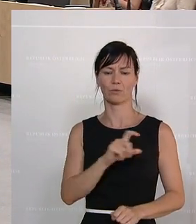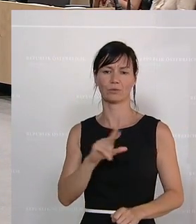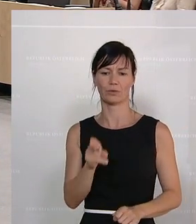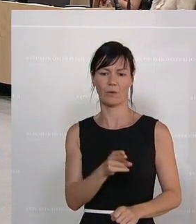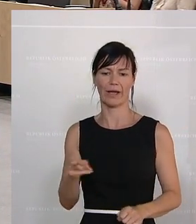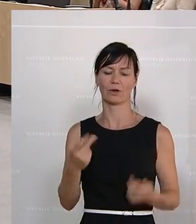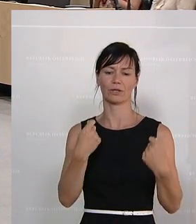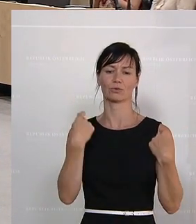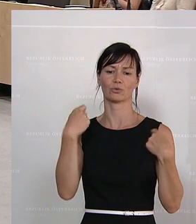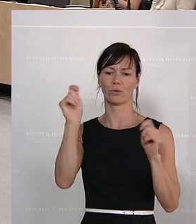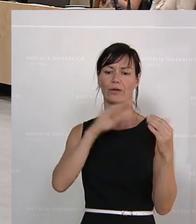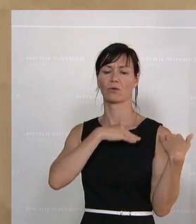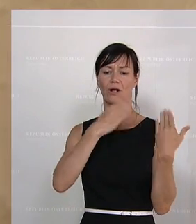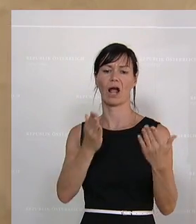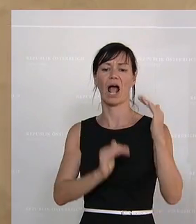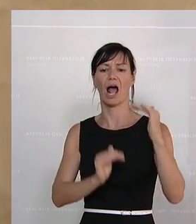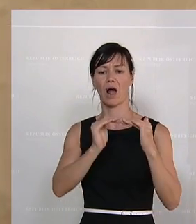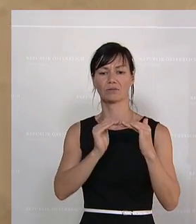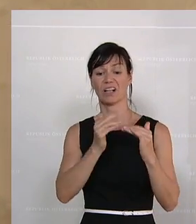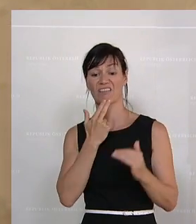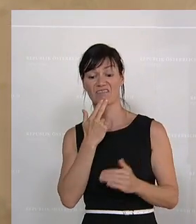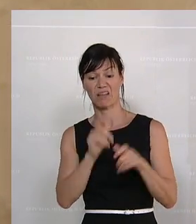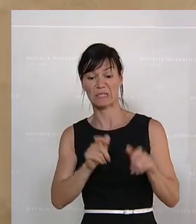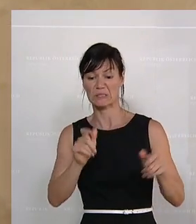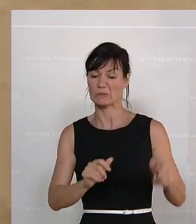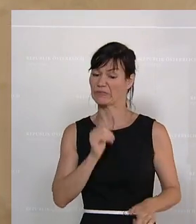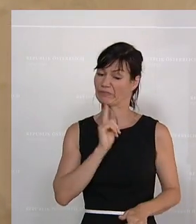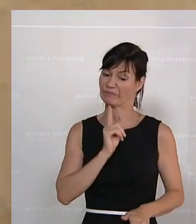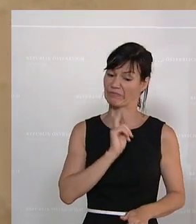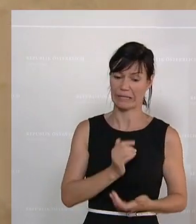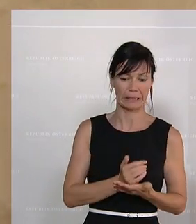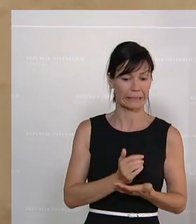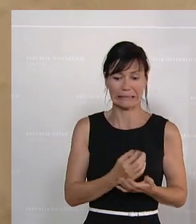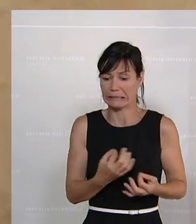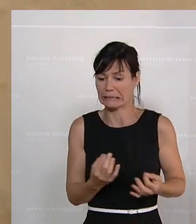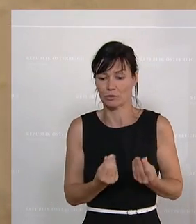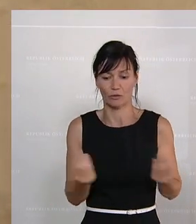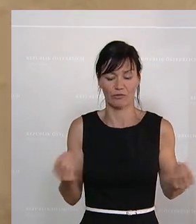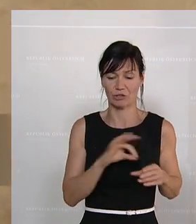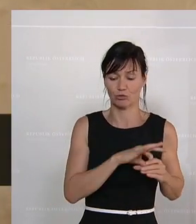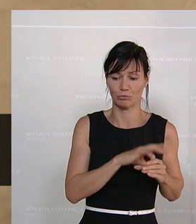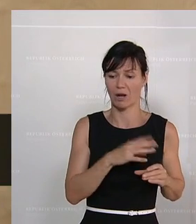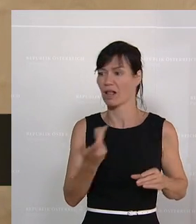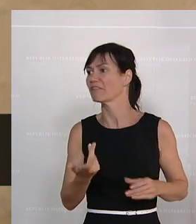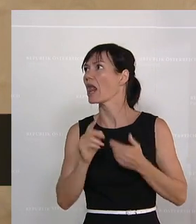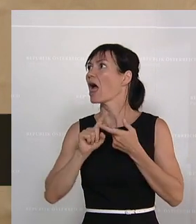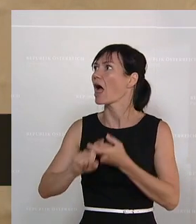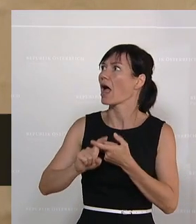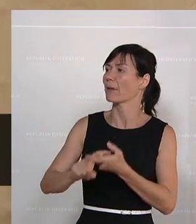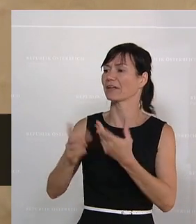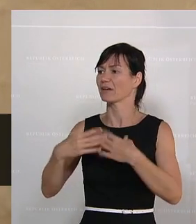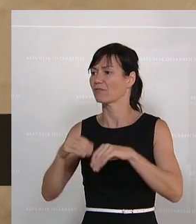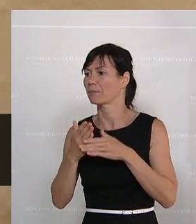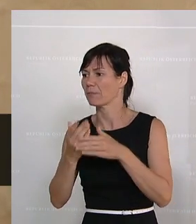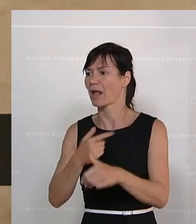jakob schwarz viel raum leitet von den grünen als lösegeld von studienbeihilfen und die sp